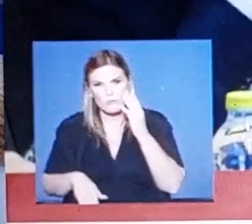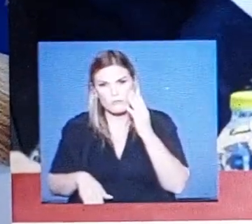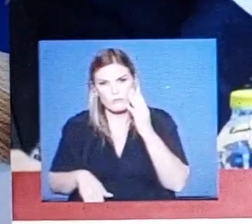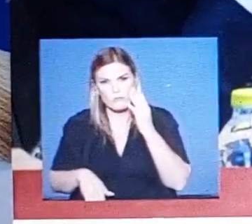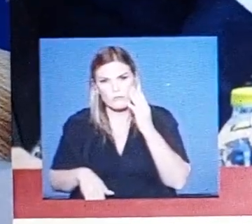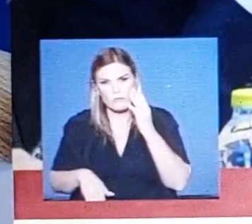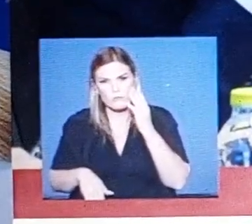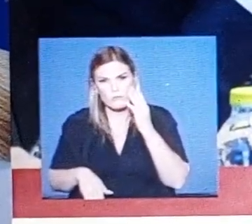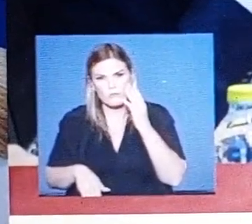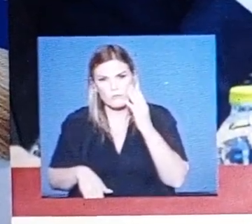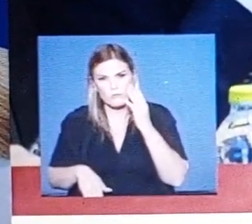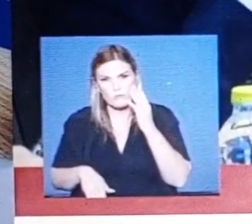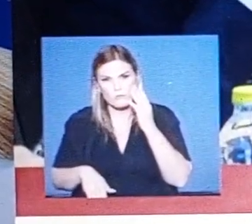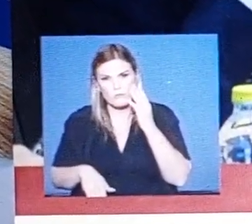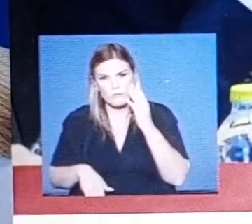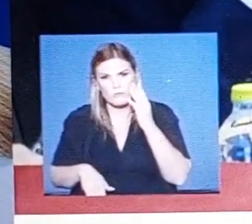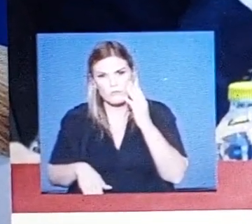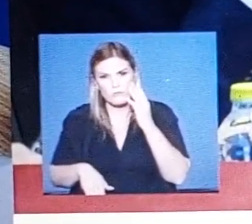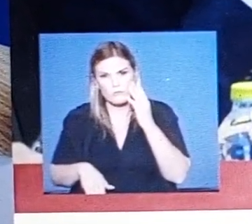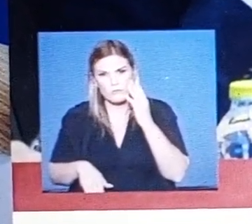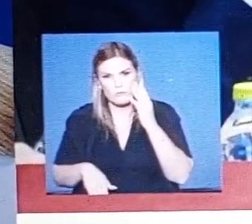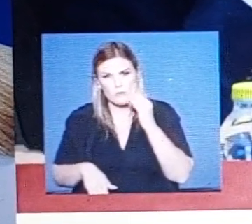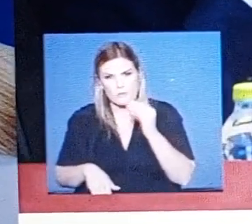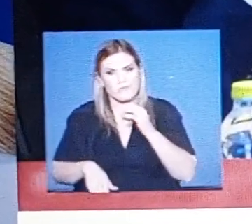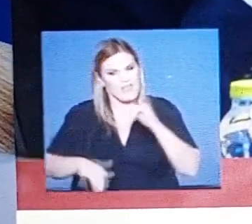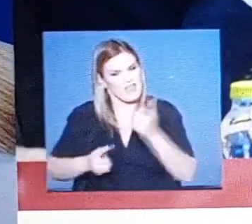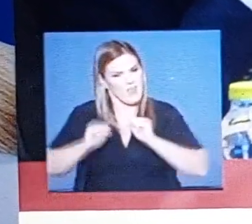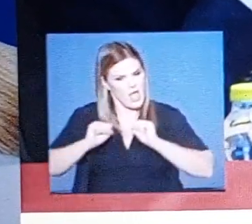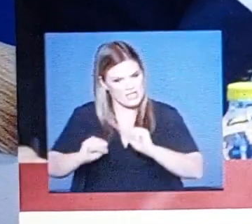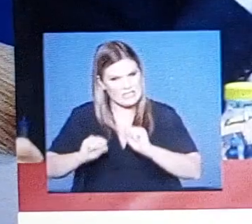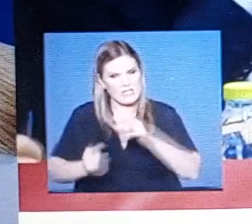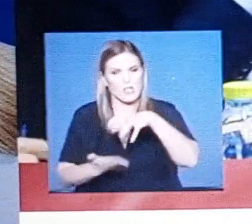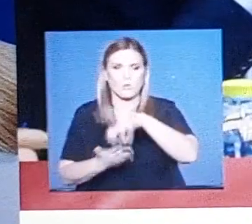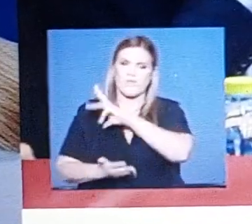avait au contraire décidé de renforcer l'autorité palestinienne.